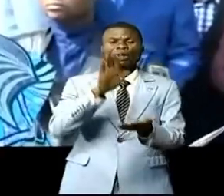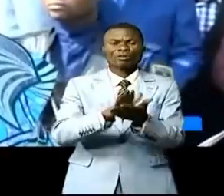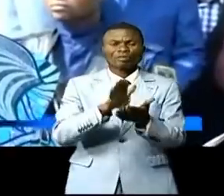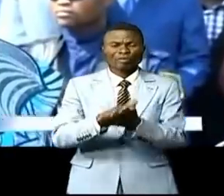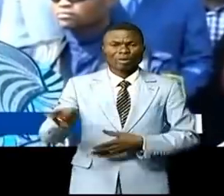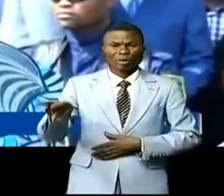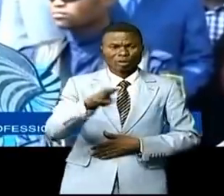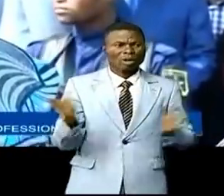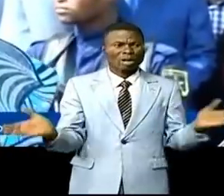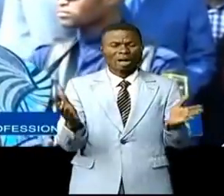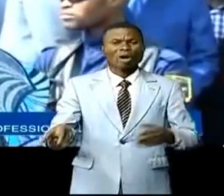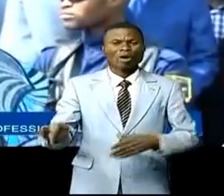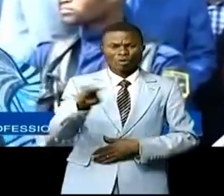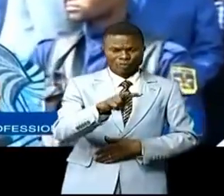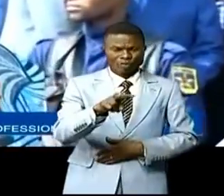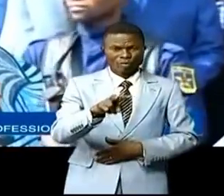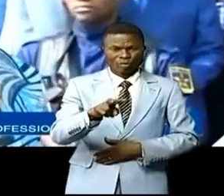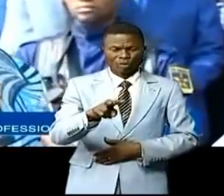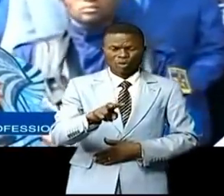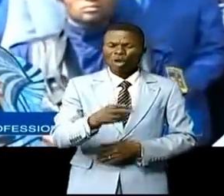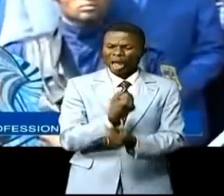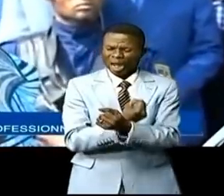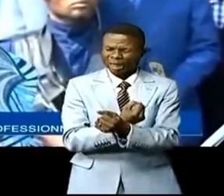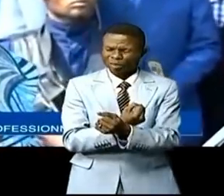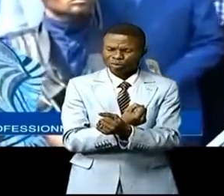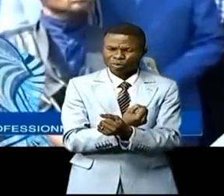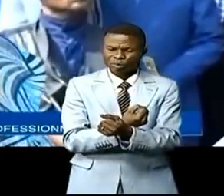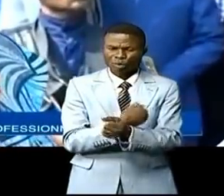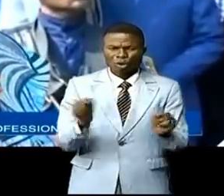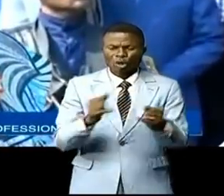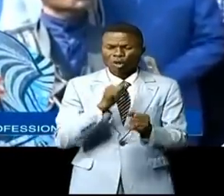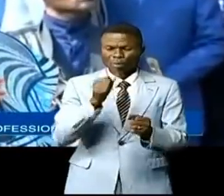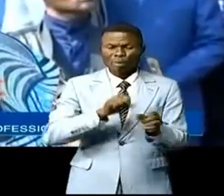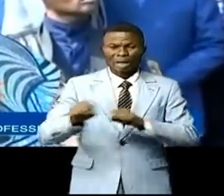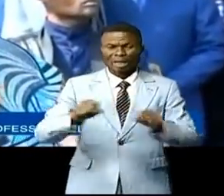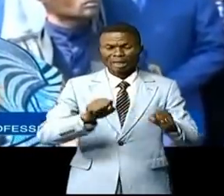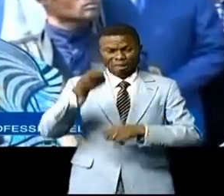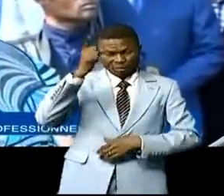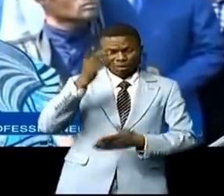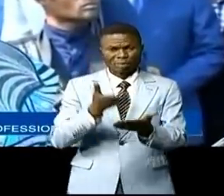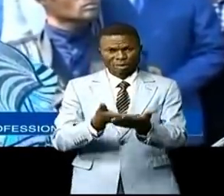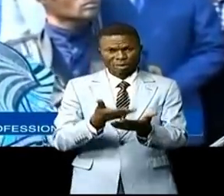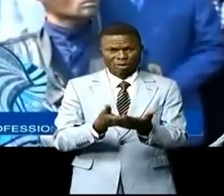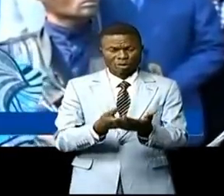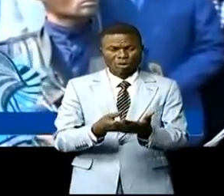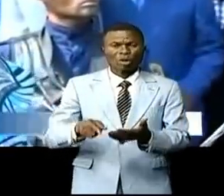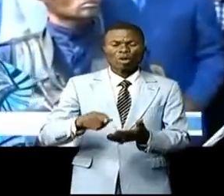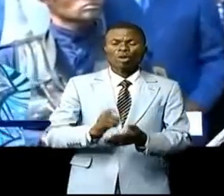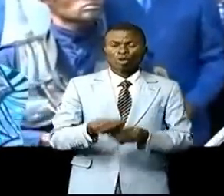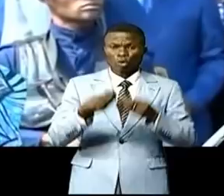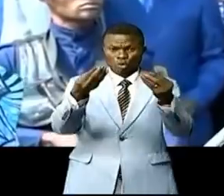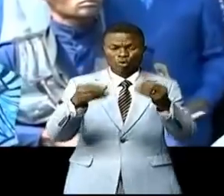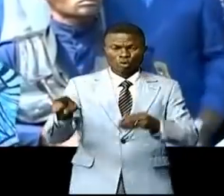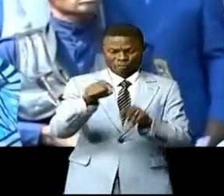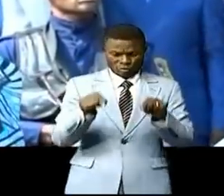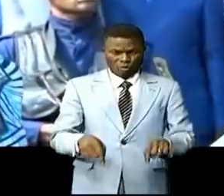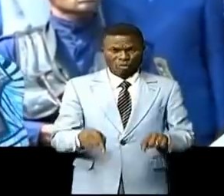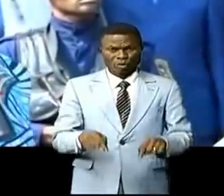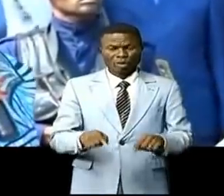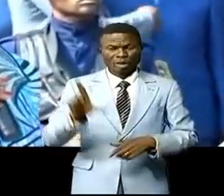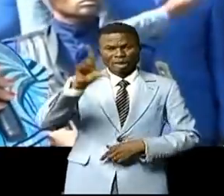et vous encourage à prendre au sérieux ces premiers exercices auxquels vous êtes soumis aujourd'hui,